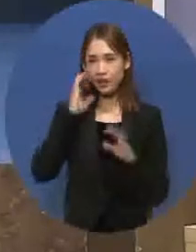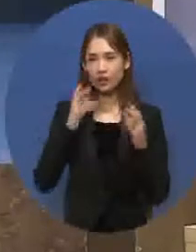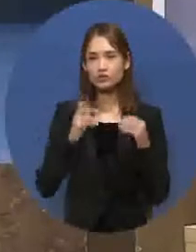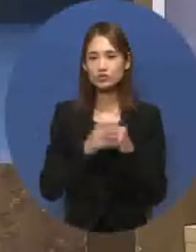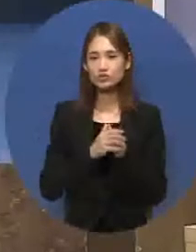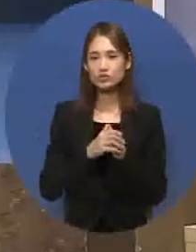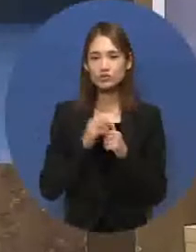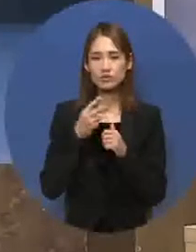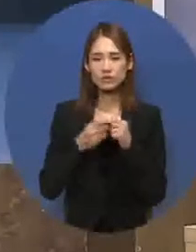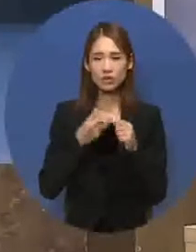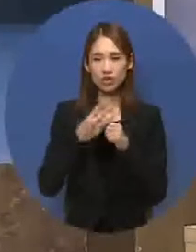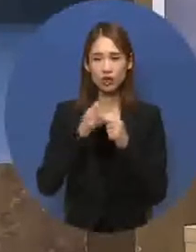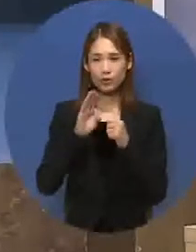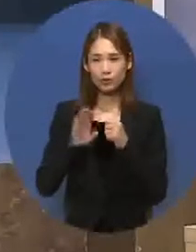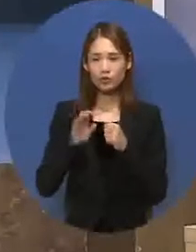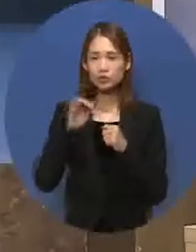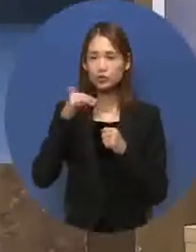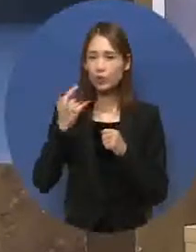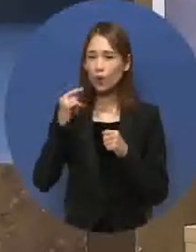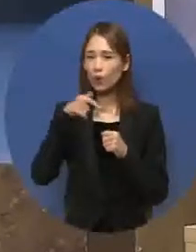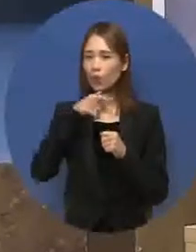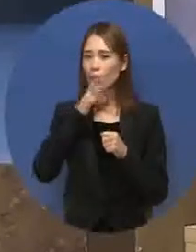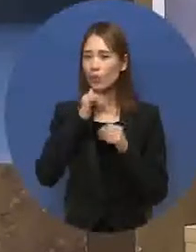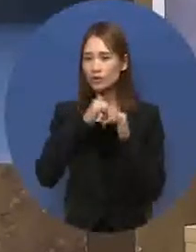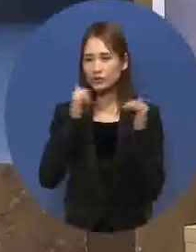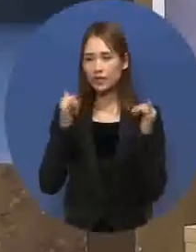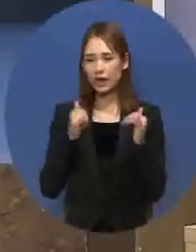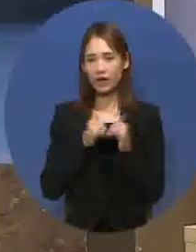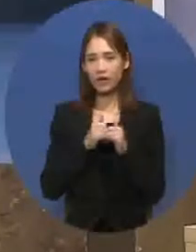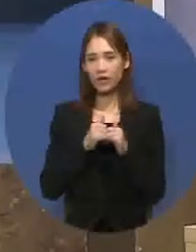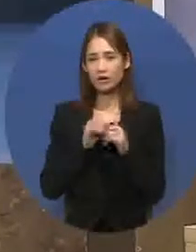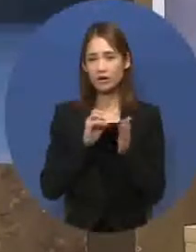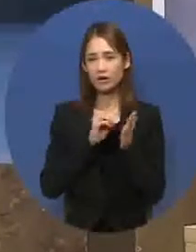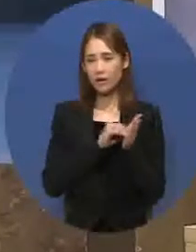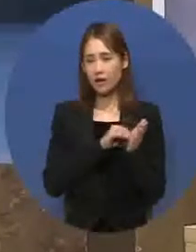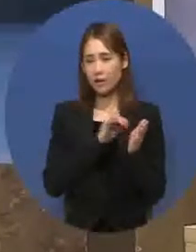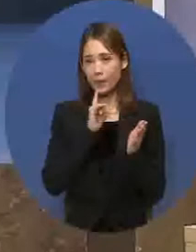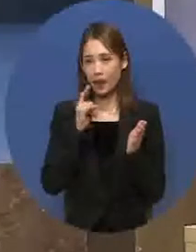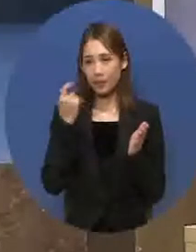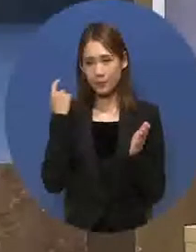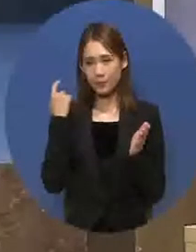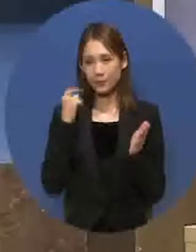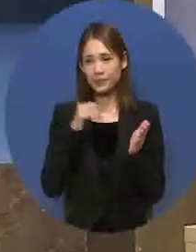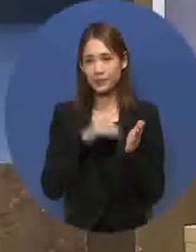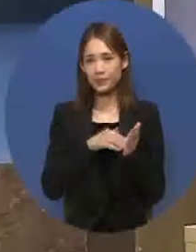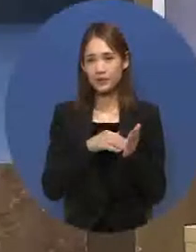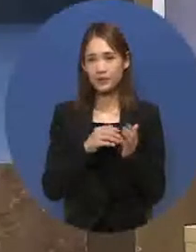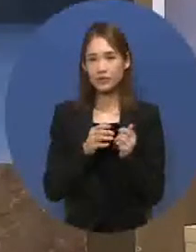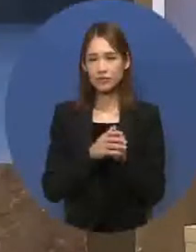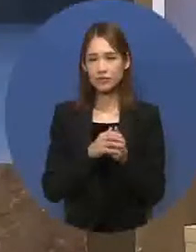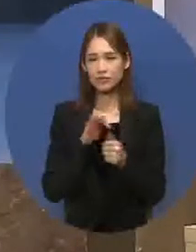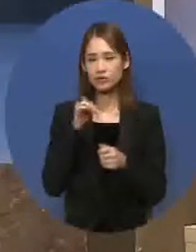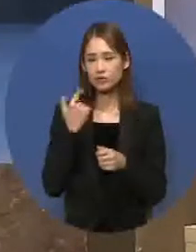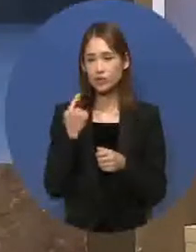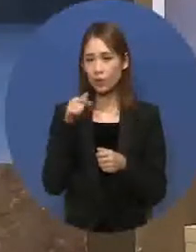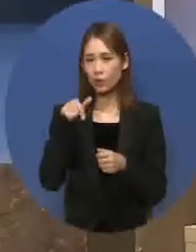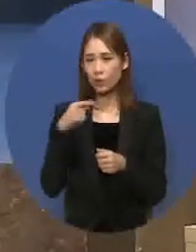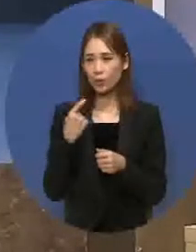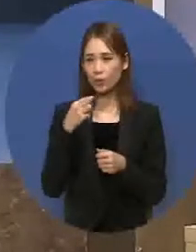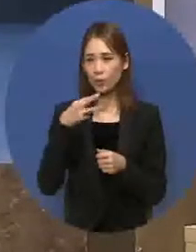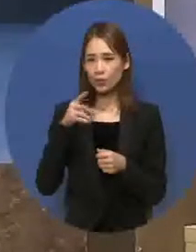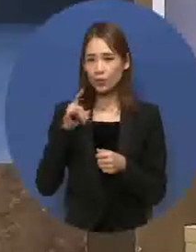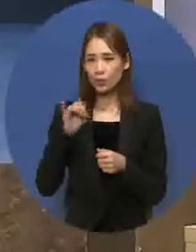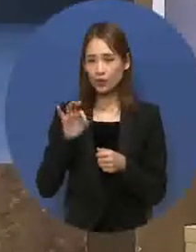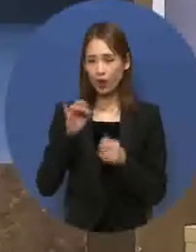뒤면 초고령 사회에 예, 예. 진입을 한다는 기사를 접한 적이 있는데 초고령 사회로 진입을